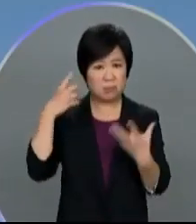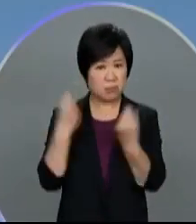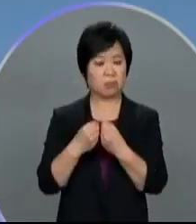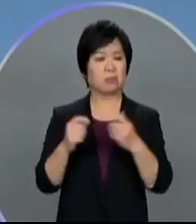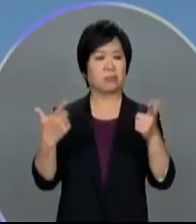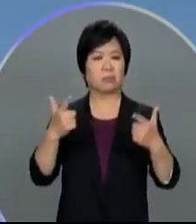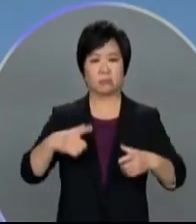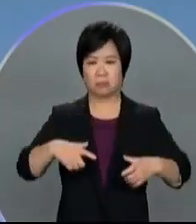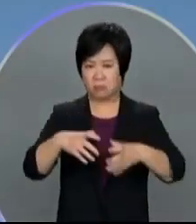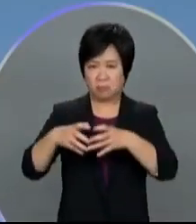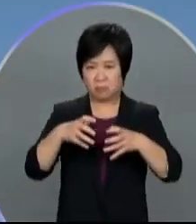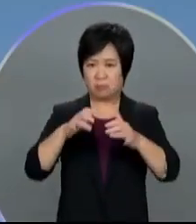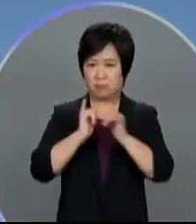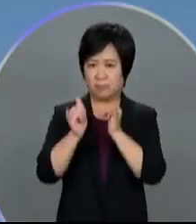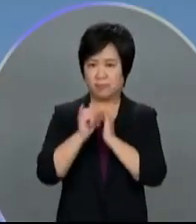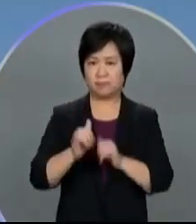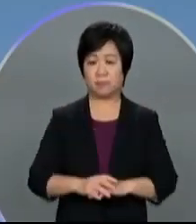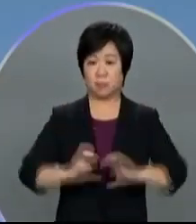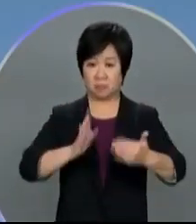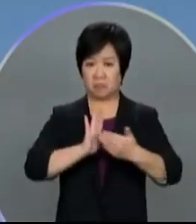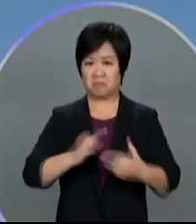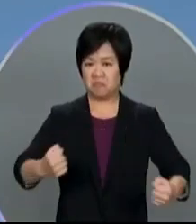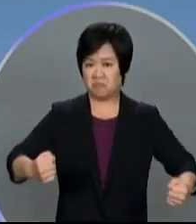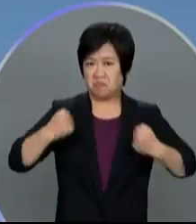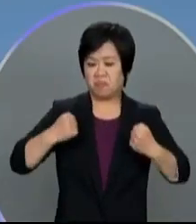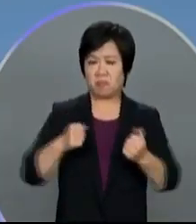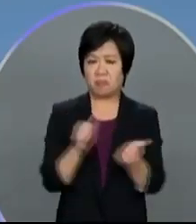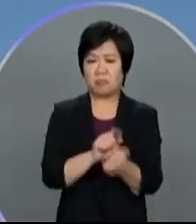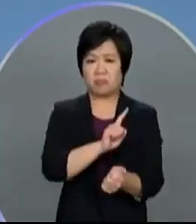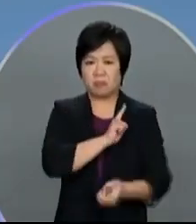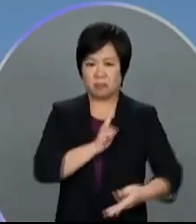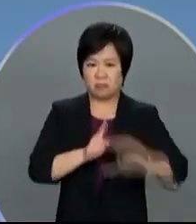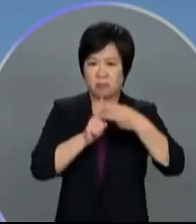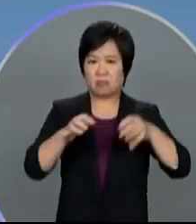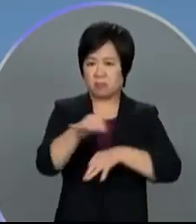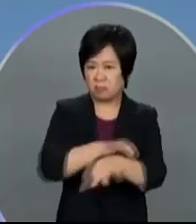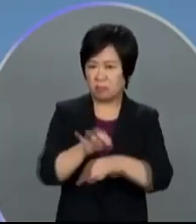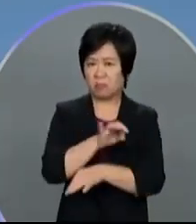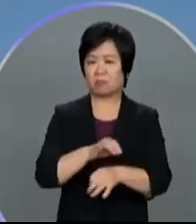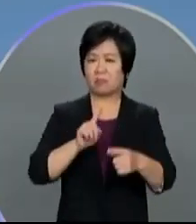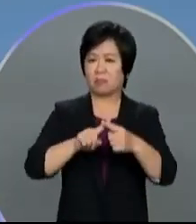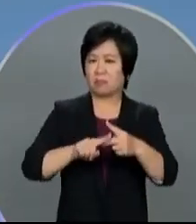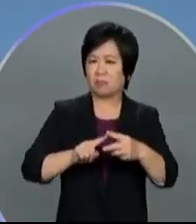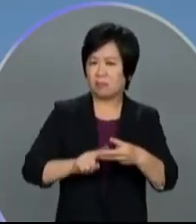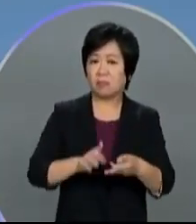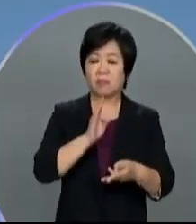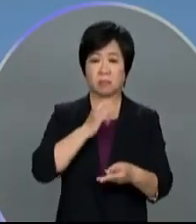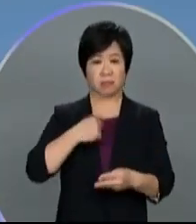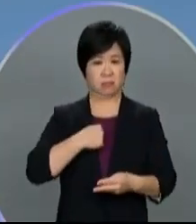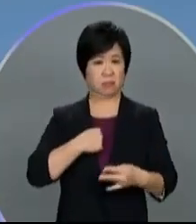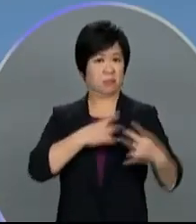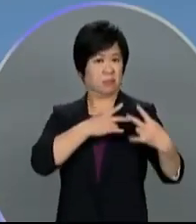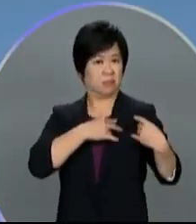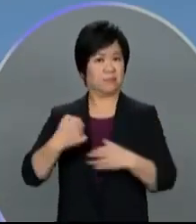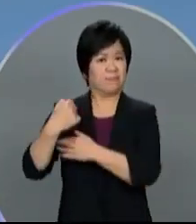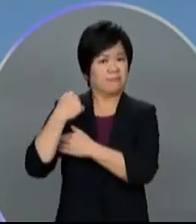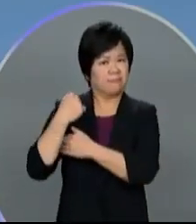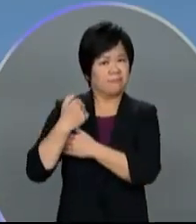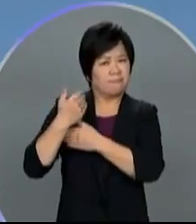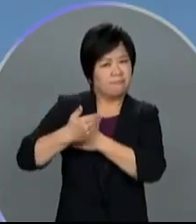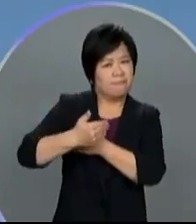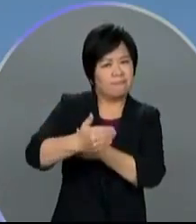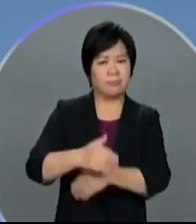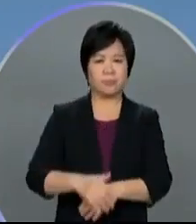团结人民，靠的是坚实的国防，靠的是自主的经济。这些都是蔡英文一直努力在